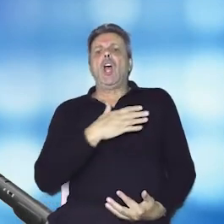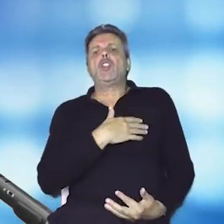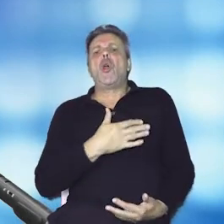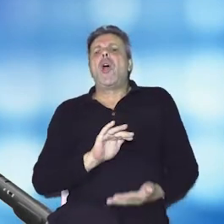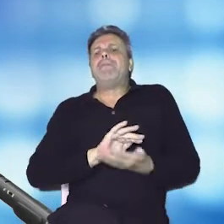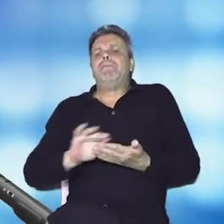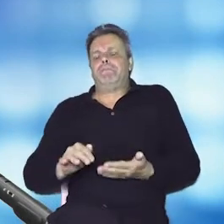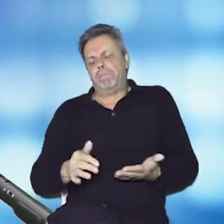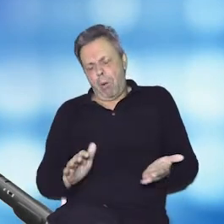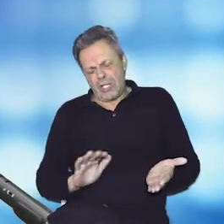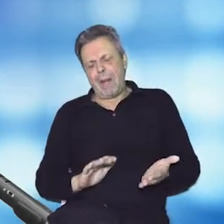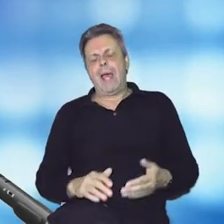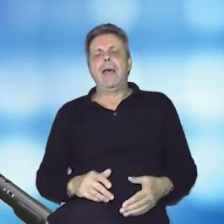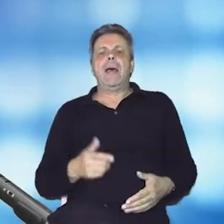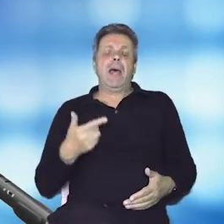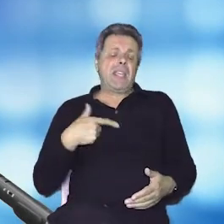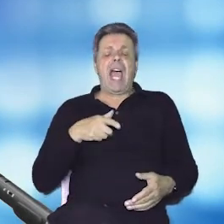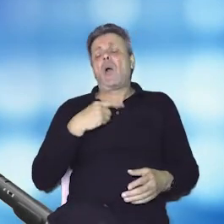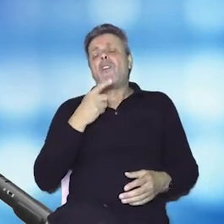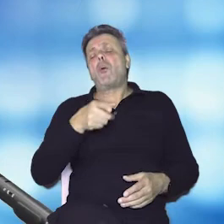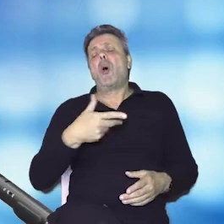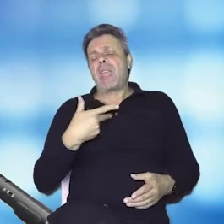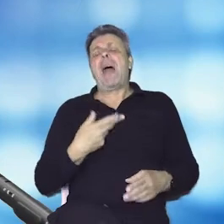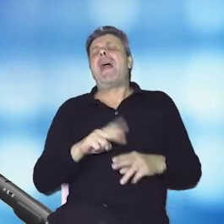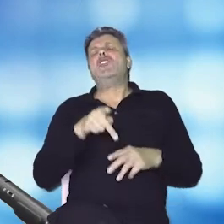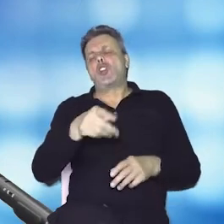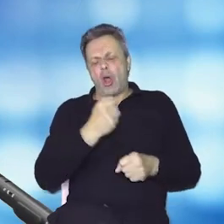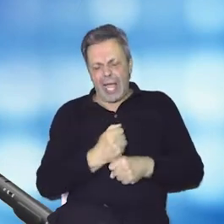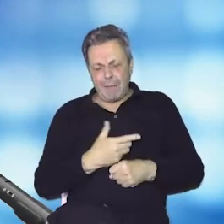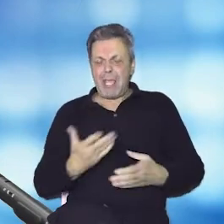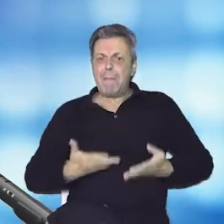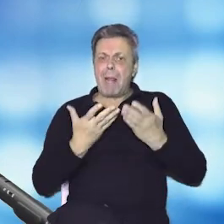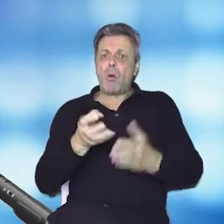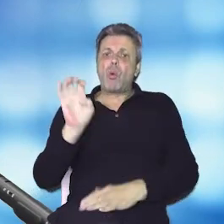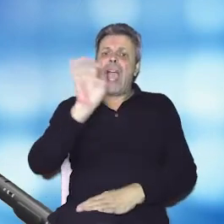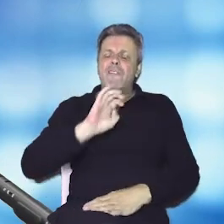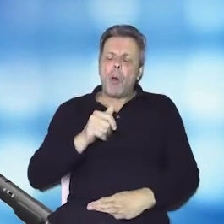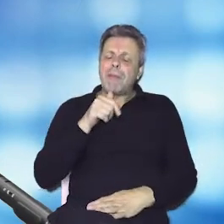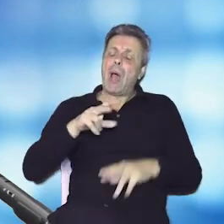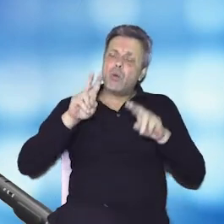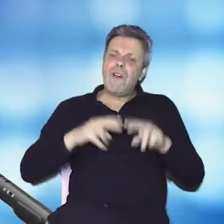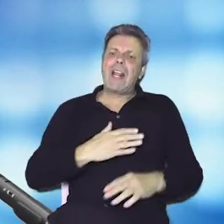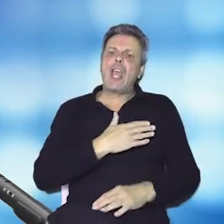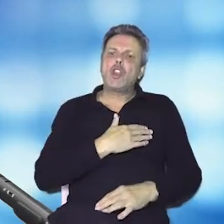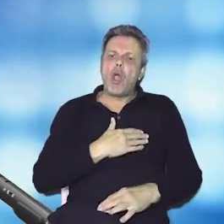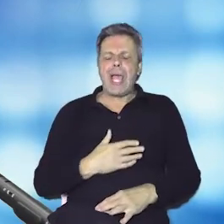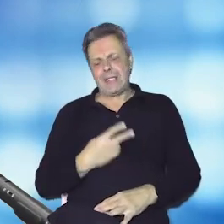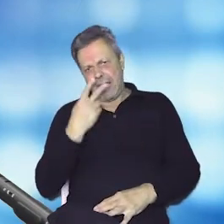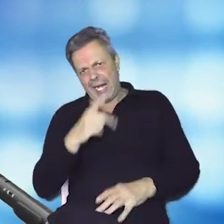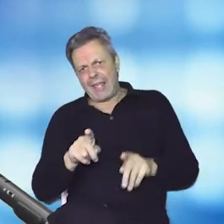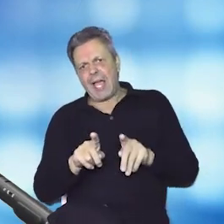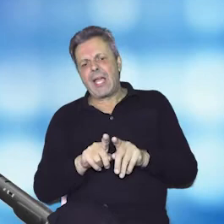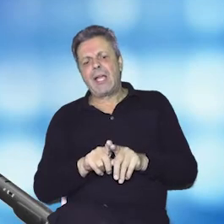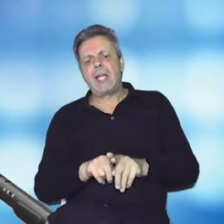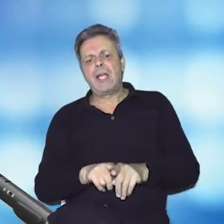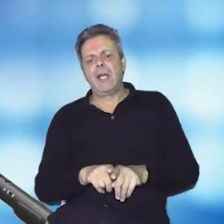specifičan organ, ja govorim o tome jer se s tim najviše bavim. I ono što je preporuka Europe, da u biti dojka se tretira u